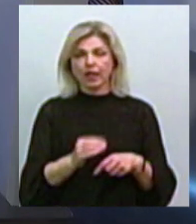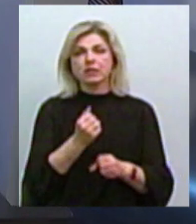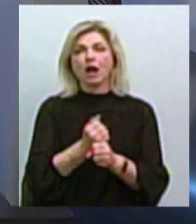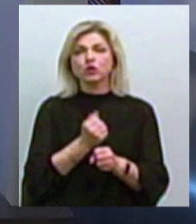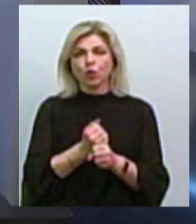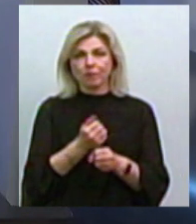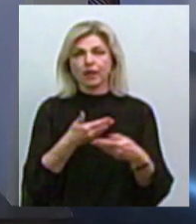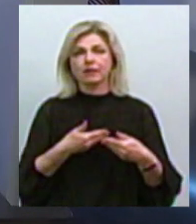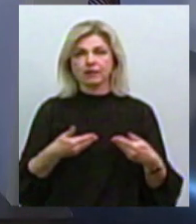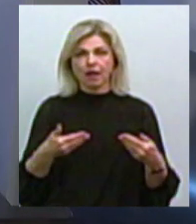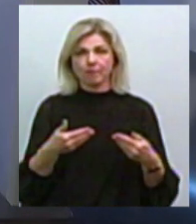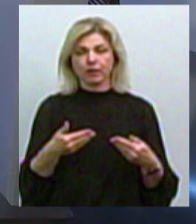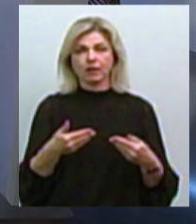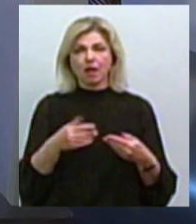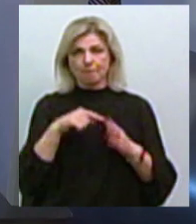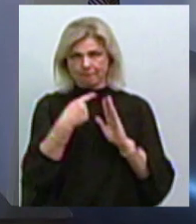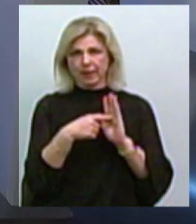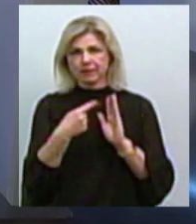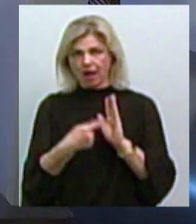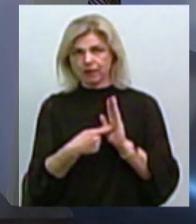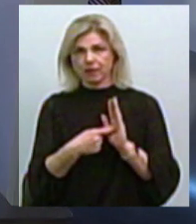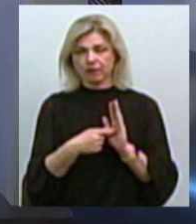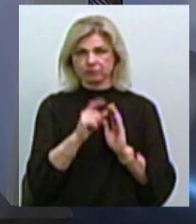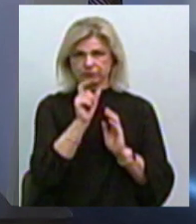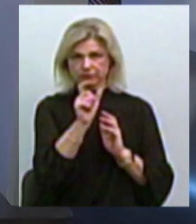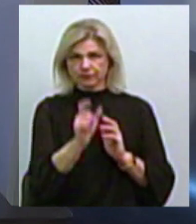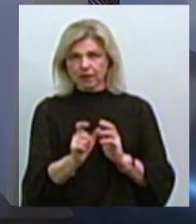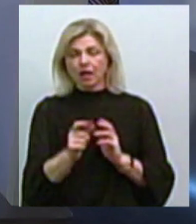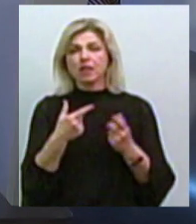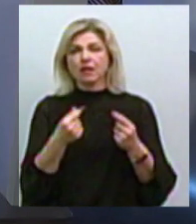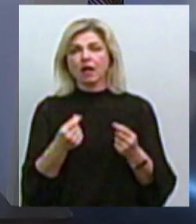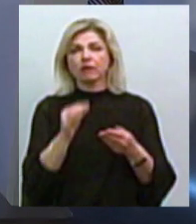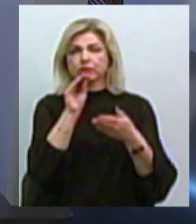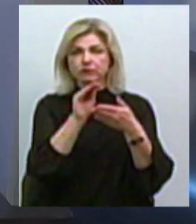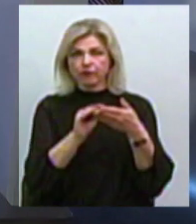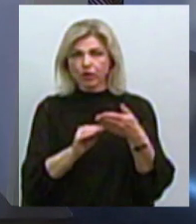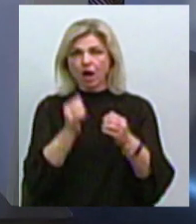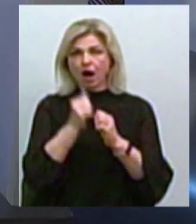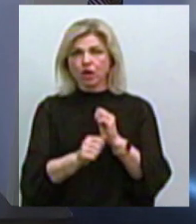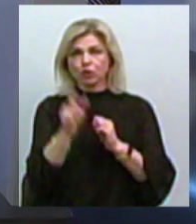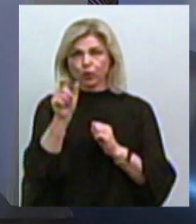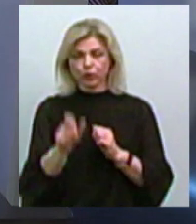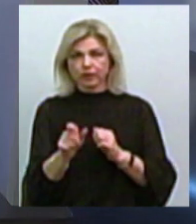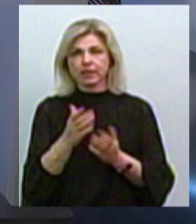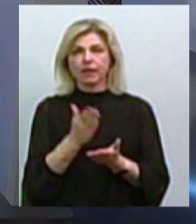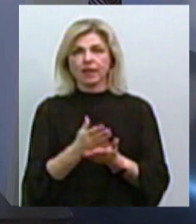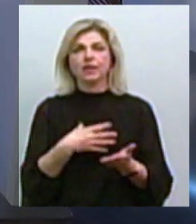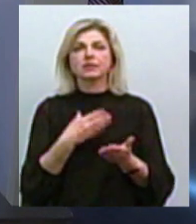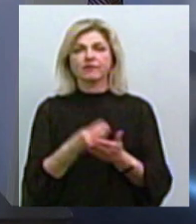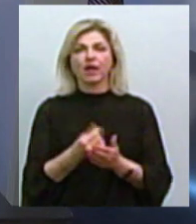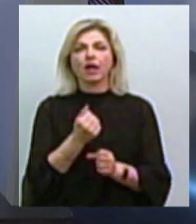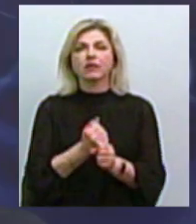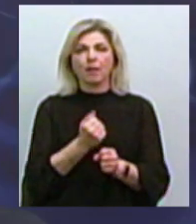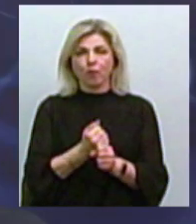нами блок питань теж, де ми зазначаємо по кожній людині, у нас є свій